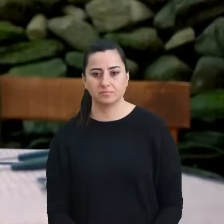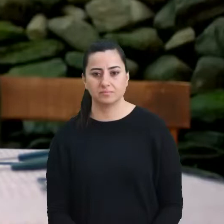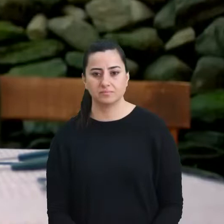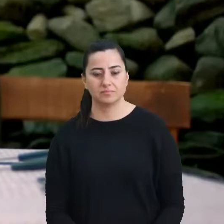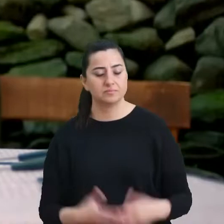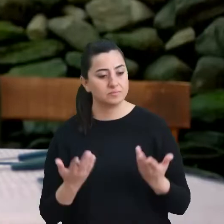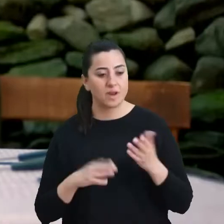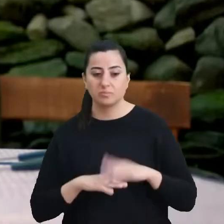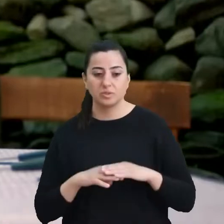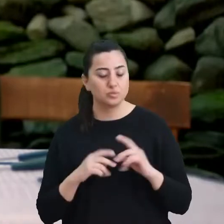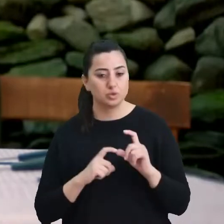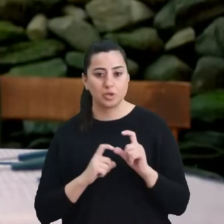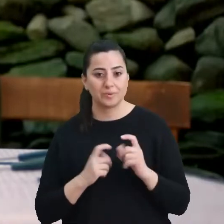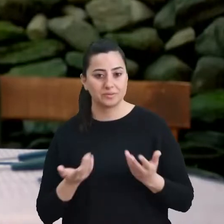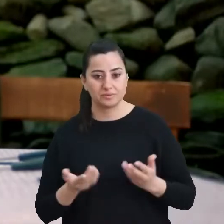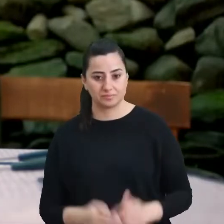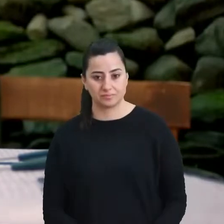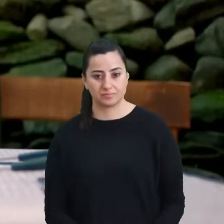Ne yapacaksın Süleyman?